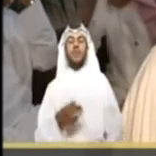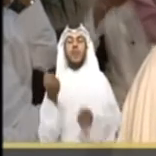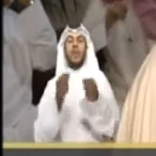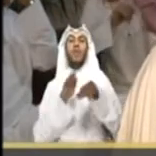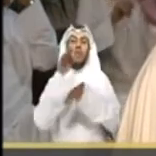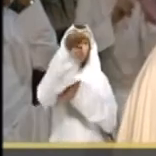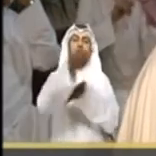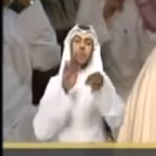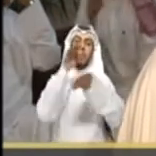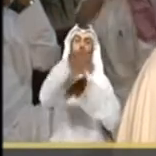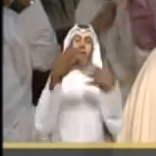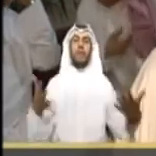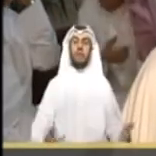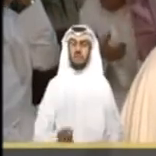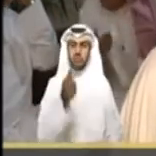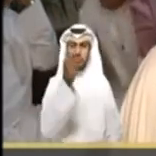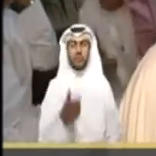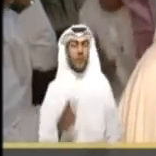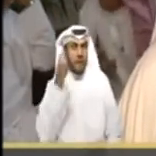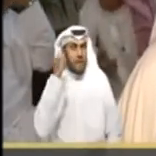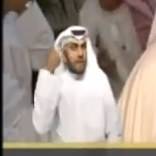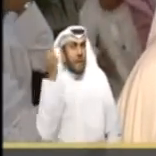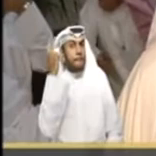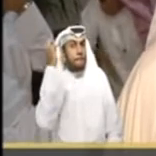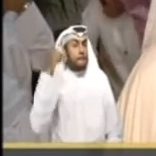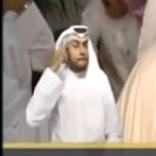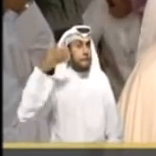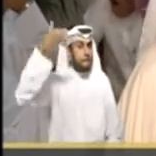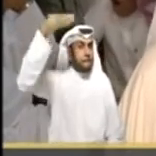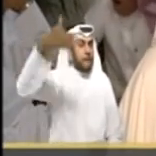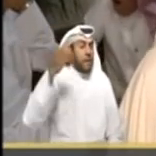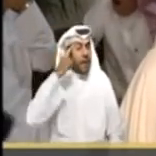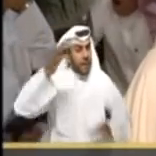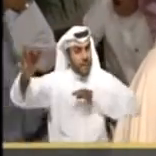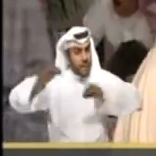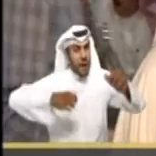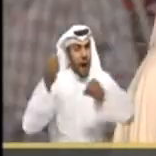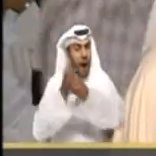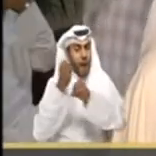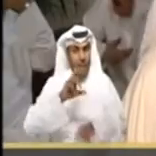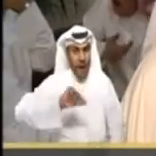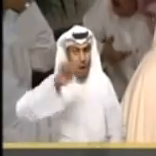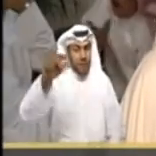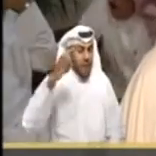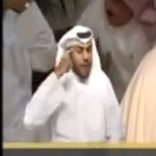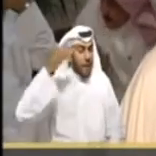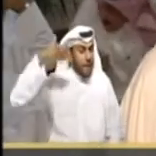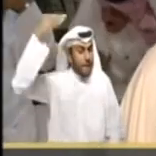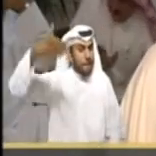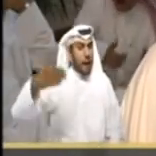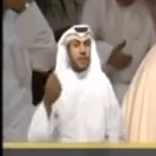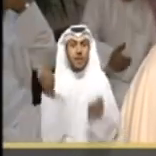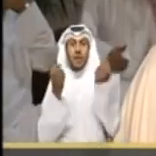قيد التنفيذ، وأيضا المشاريع المستقبلية سواء كان التصميمية أو ما تم طرحها مؤخرا من مشاريع،